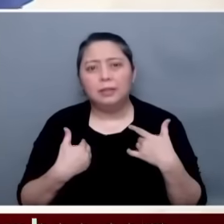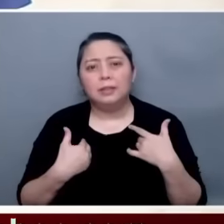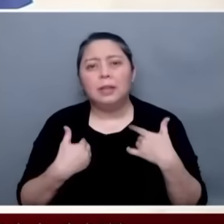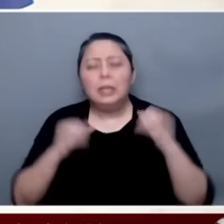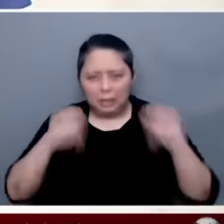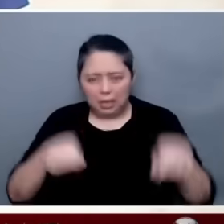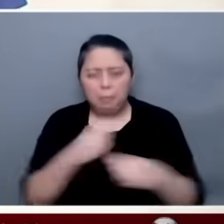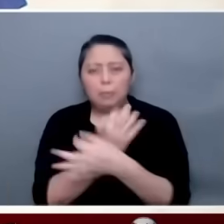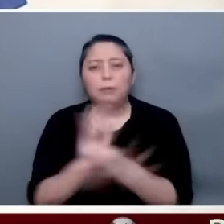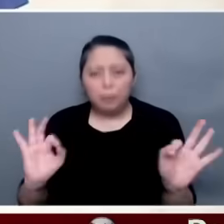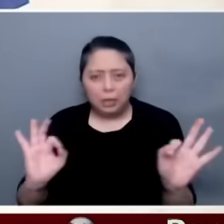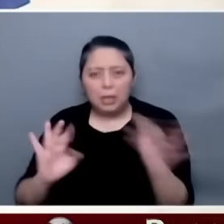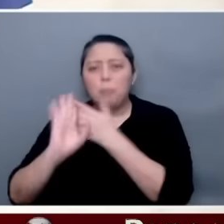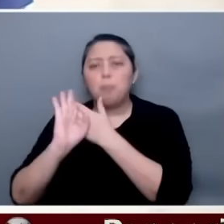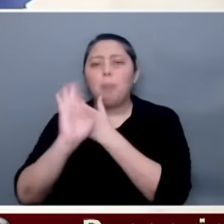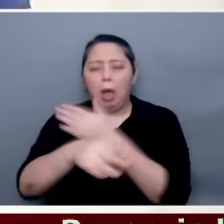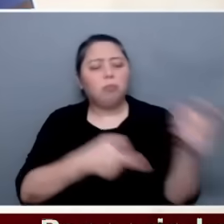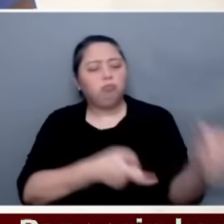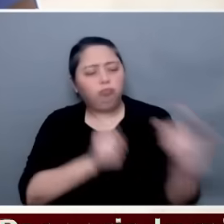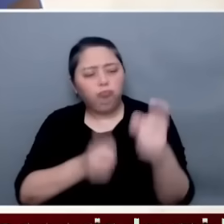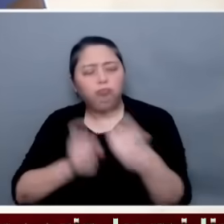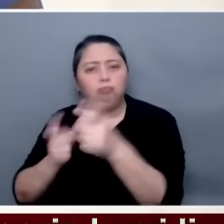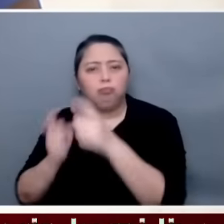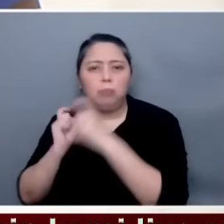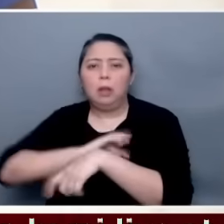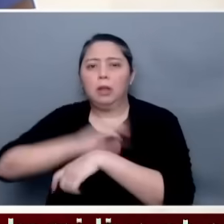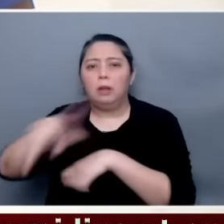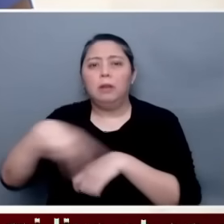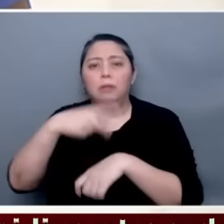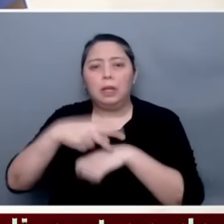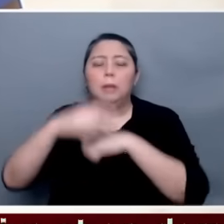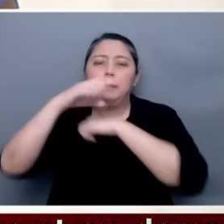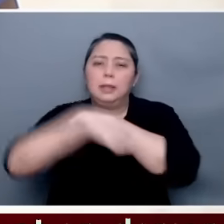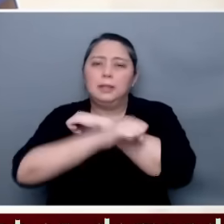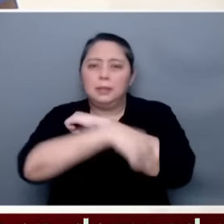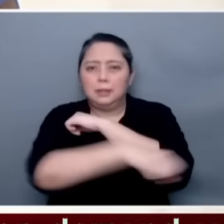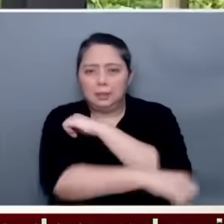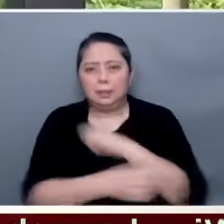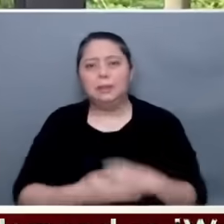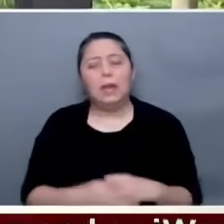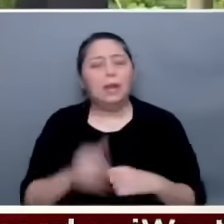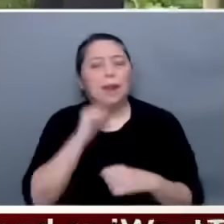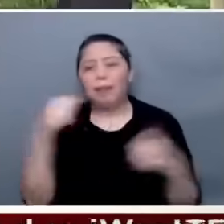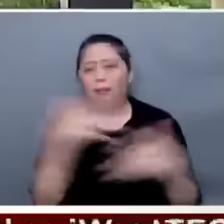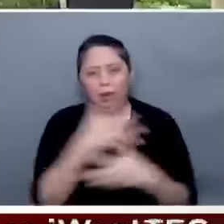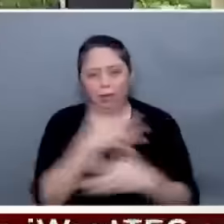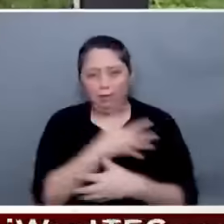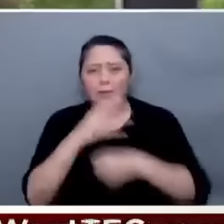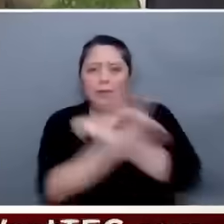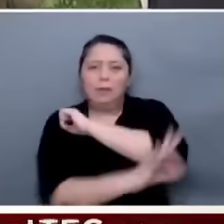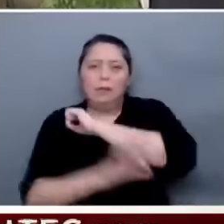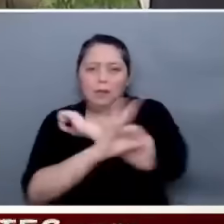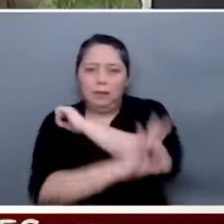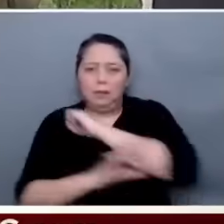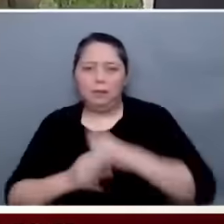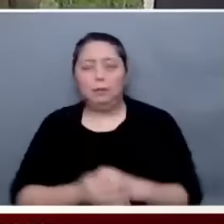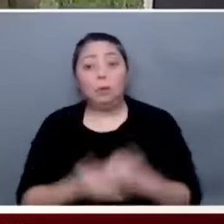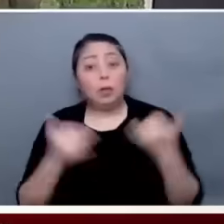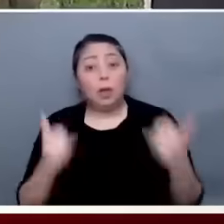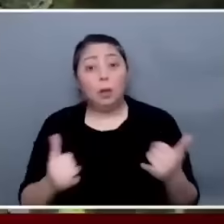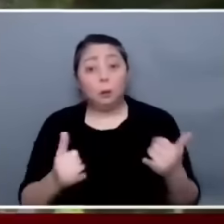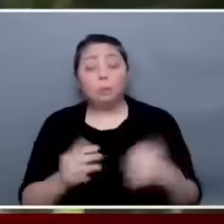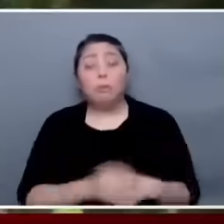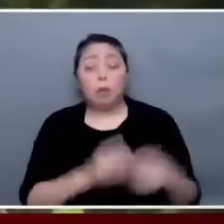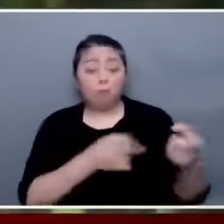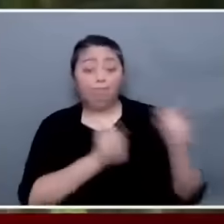sa ating mga dagat para mangisda nang walang pangamba mula sa mga dayuhan. Kaya naman hiling ng mga mangingisda sa